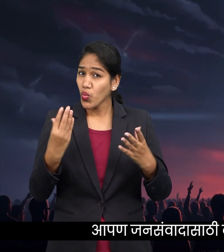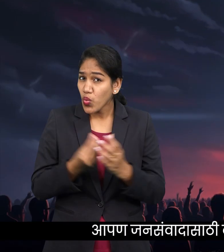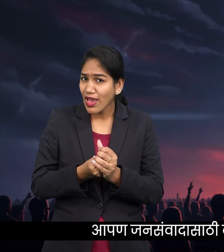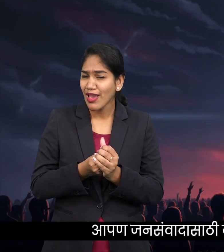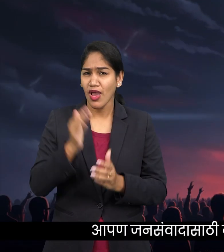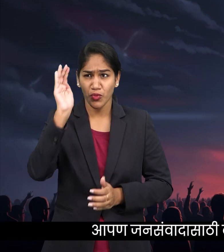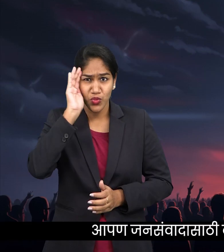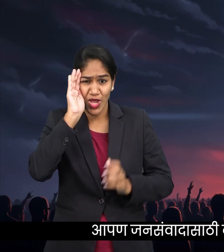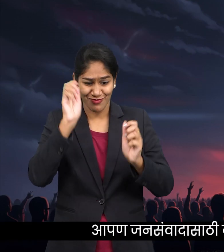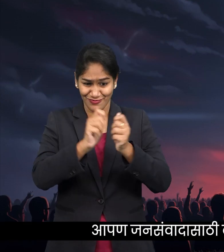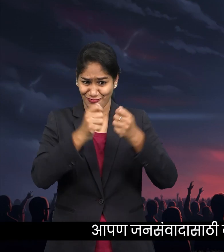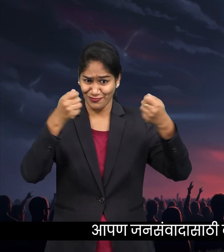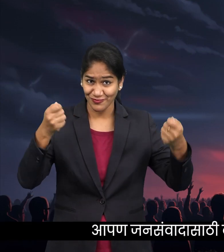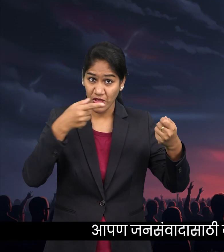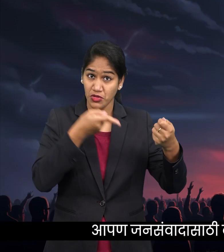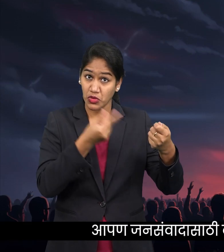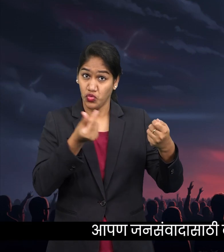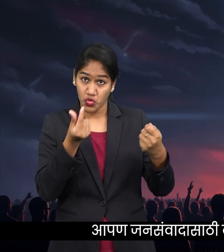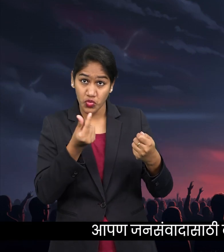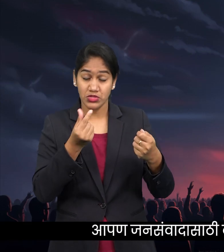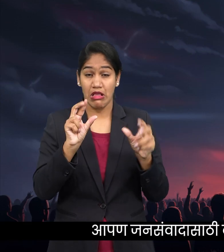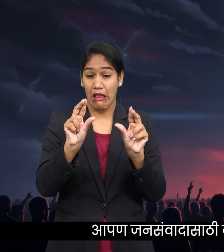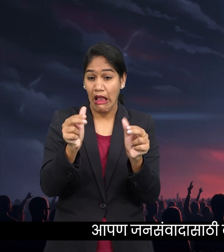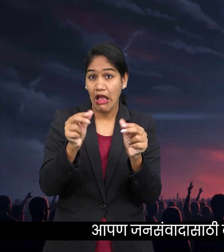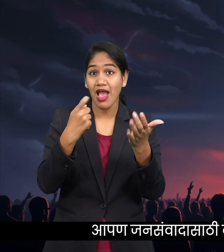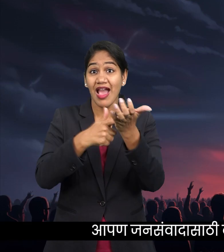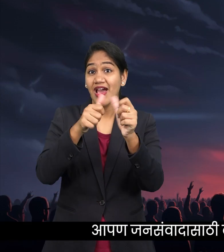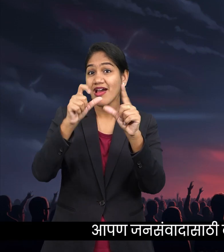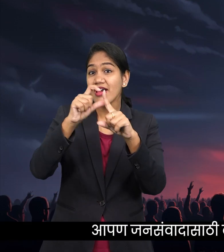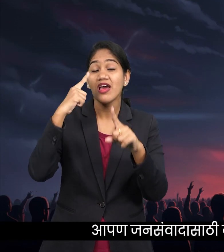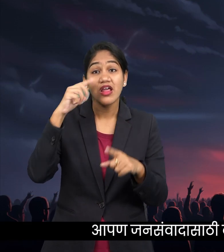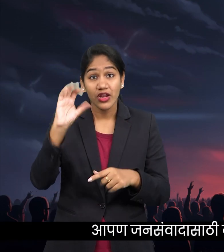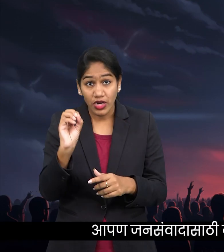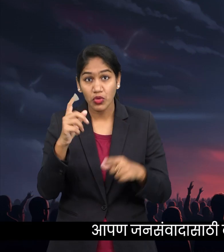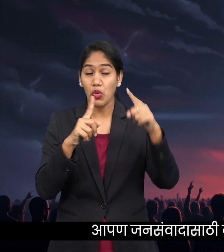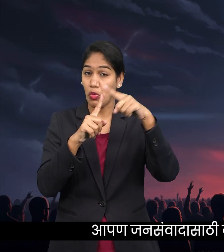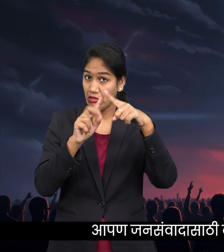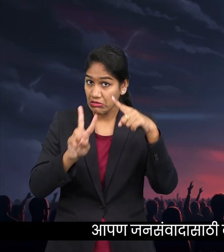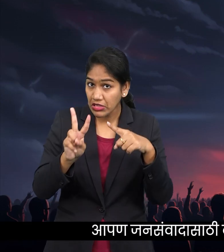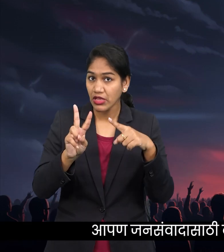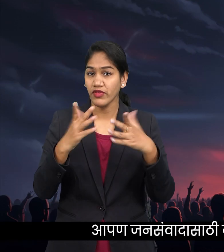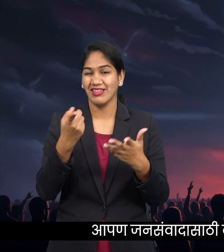आपण जनसंवादासाठी वर्तमानपत्रे, रेडिओ आणि दूरदर्शन वापरतो.